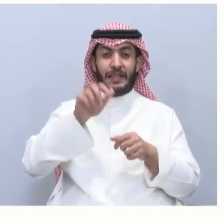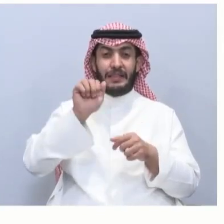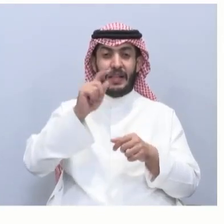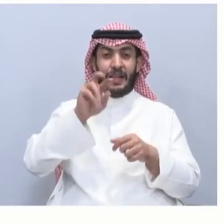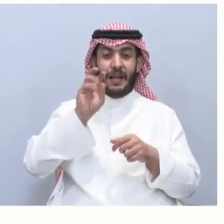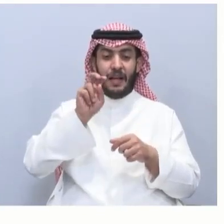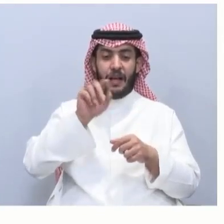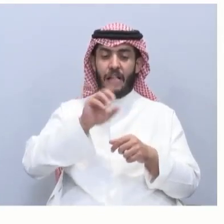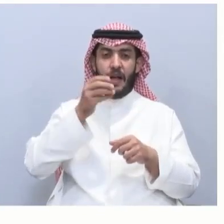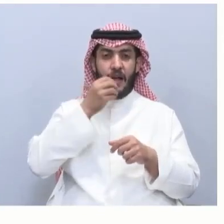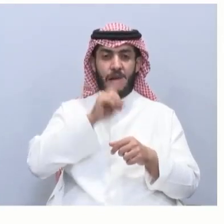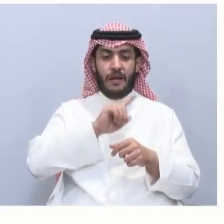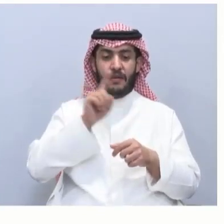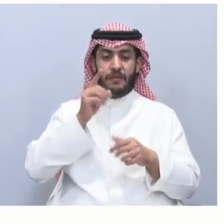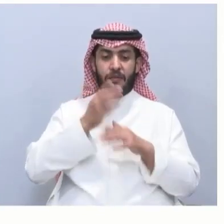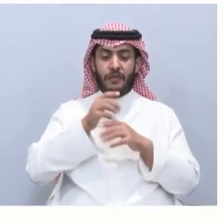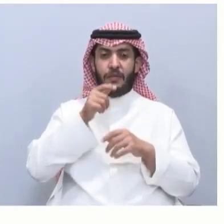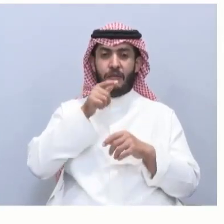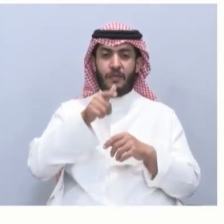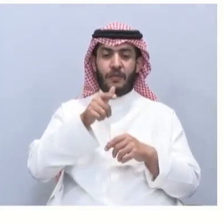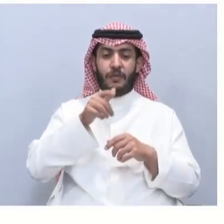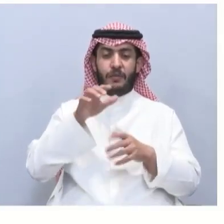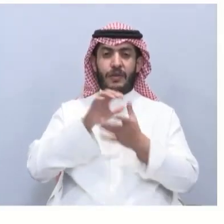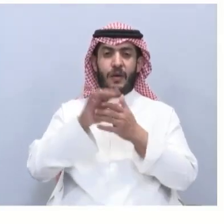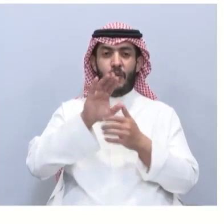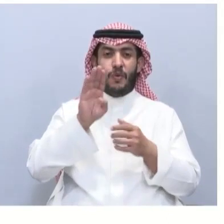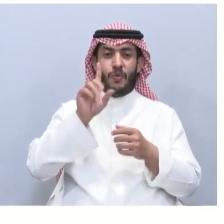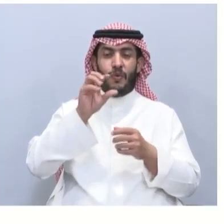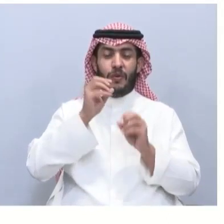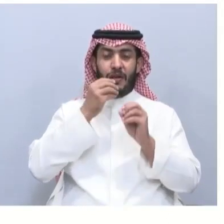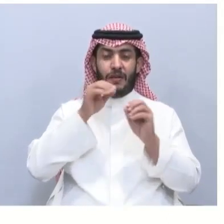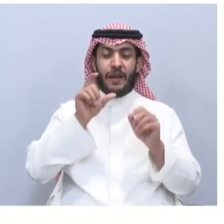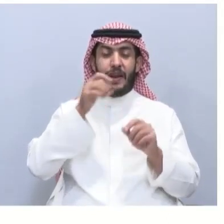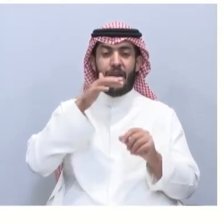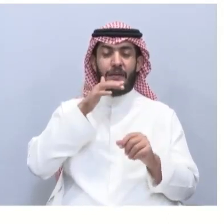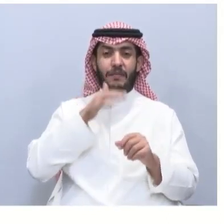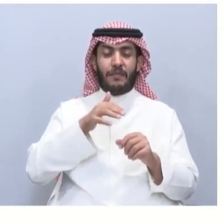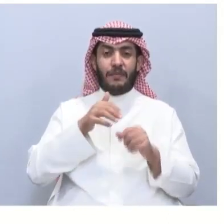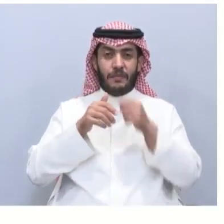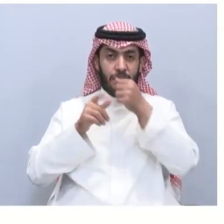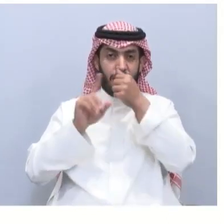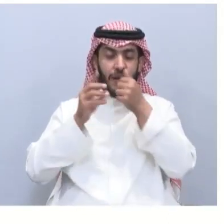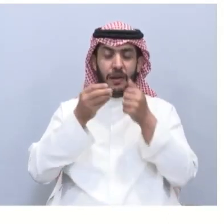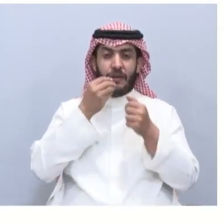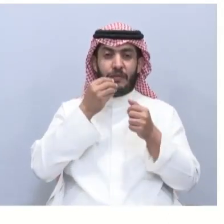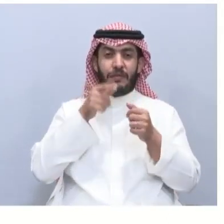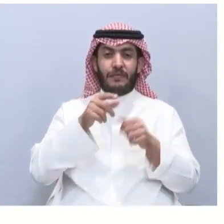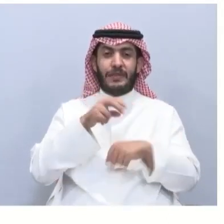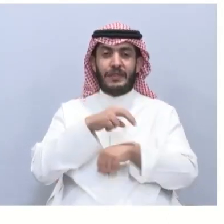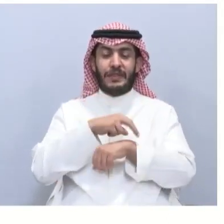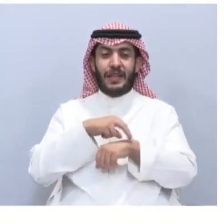صدقه لم ياكل منها وقال لاصحابه كلوا النبي صلى الله عليه وسلم كان لا ياكل من